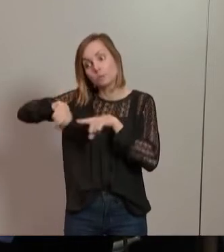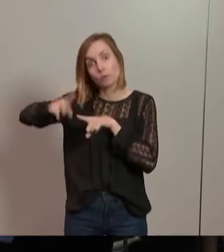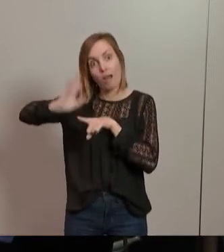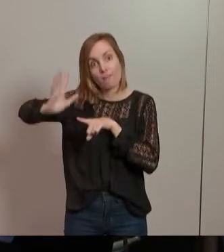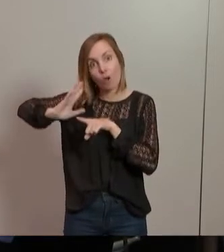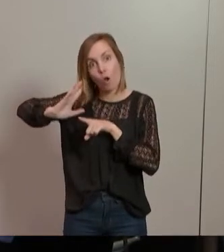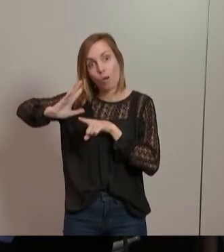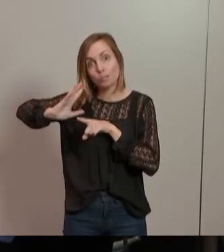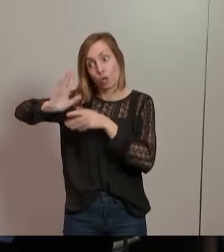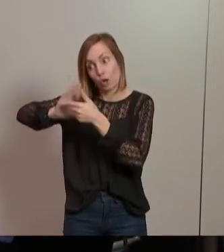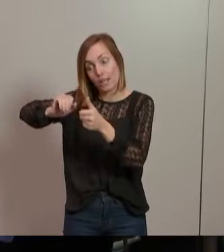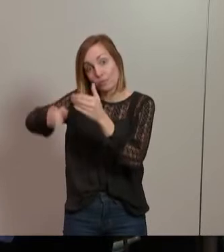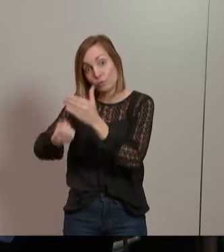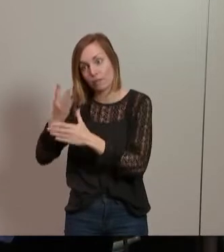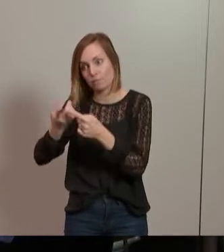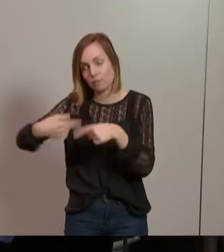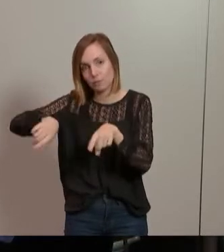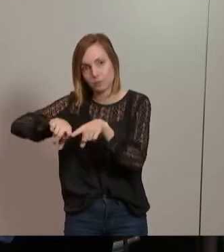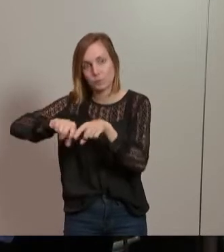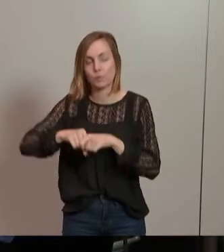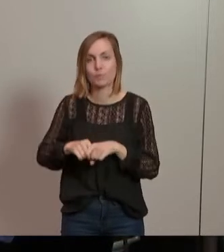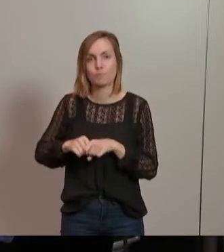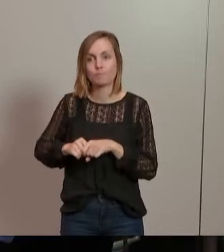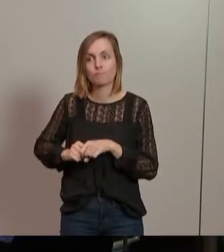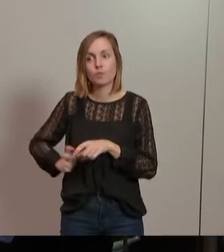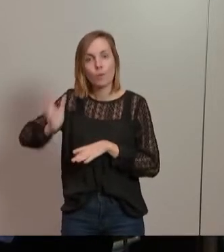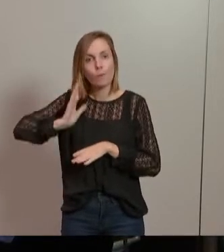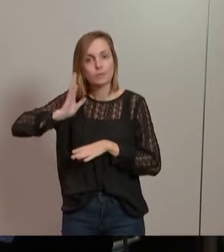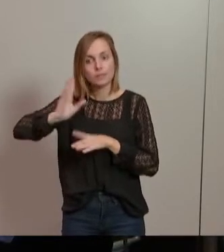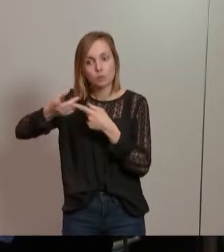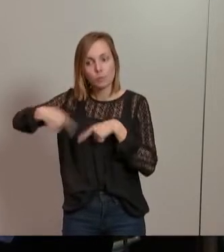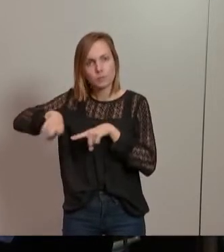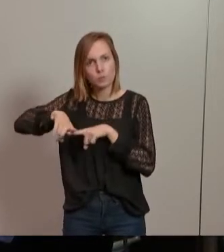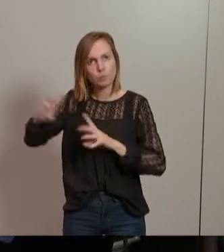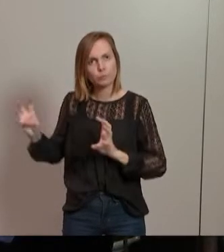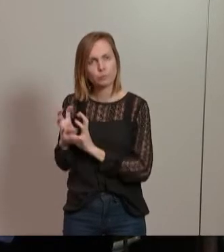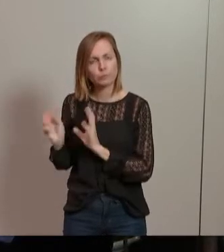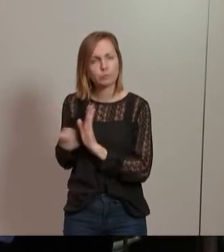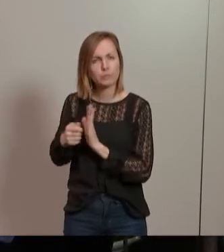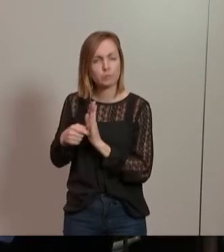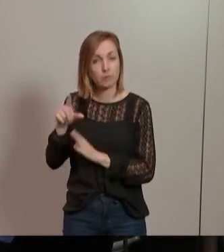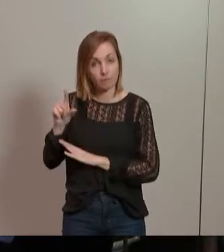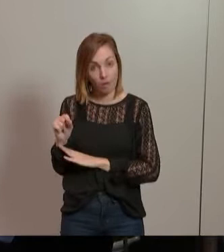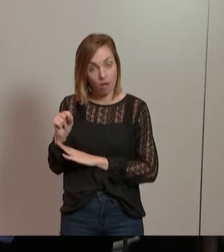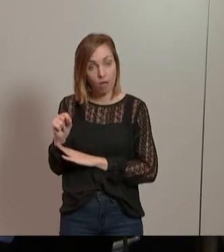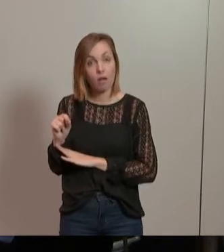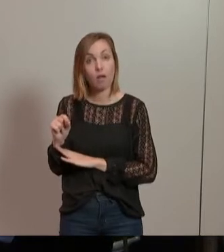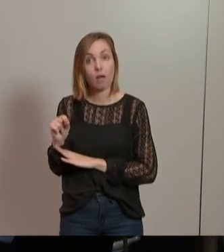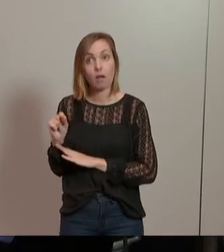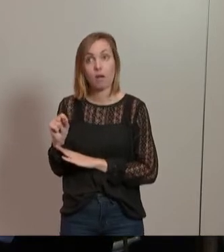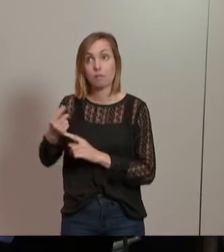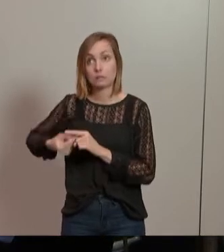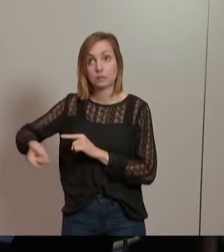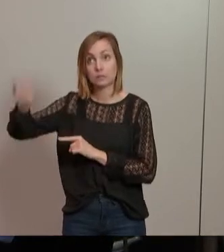commission à la nouvelle commission. Et l'ancienne commission, elle s'était réunie en 2020 en plénière la dernière